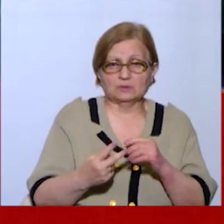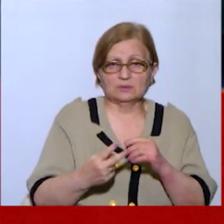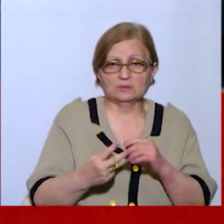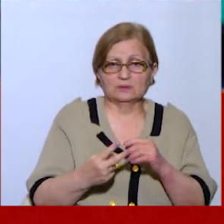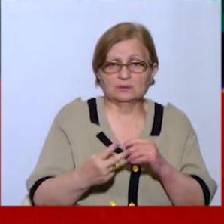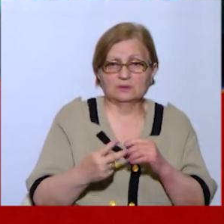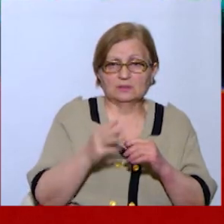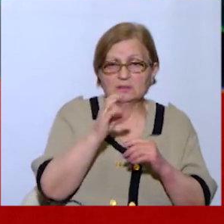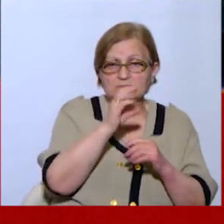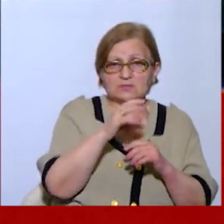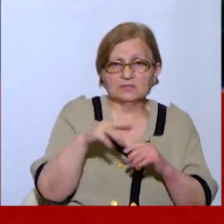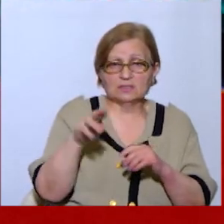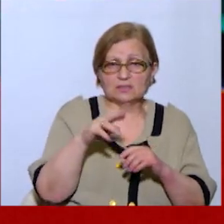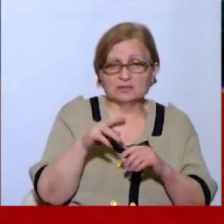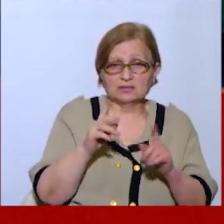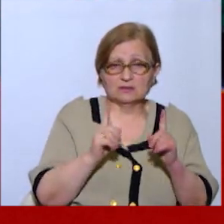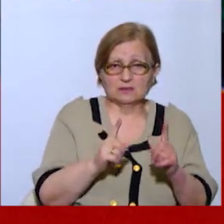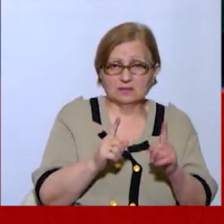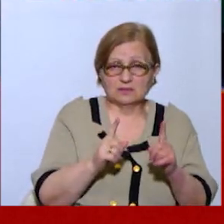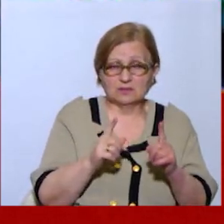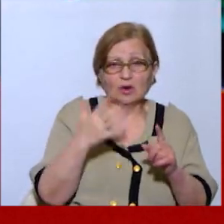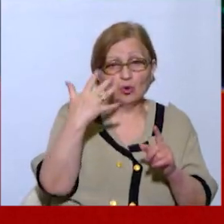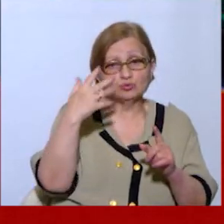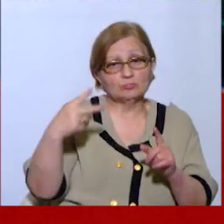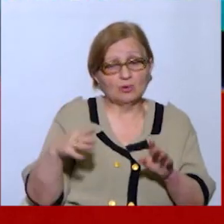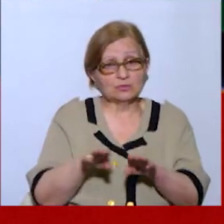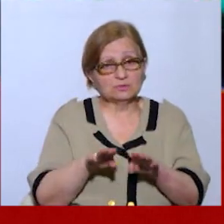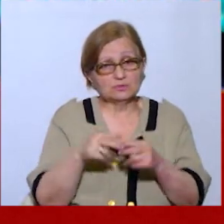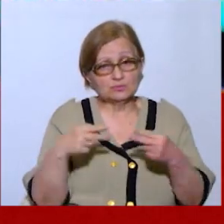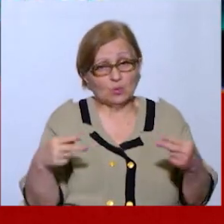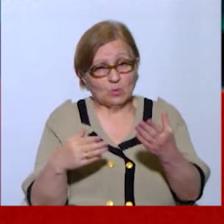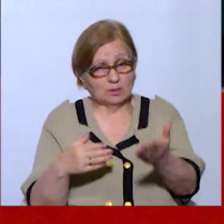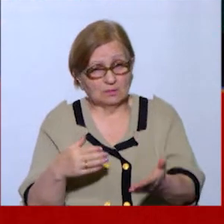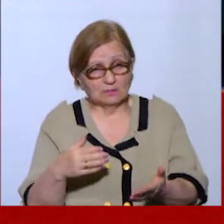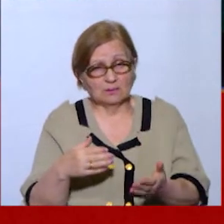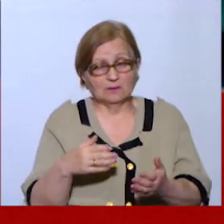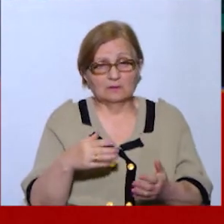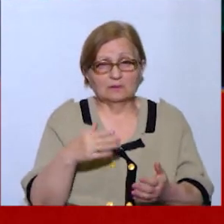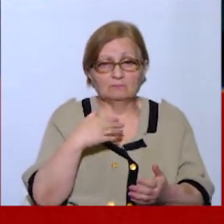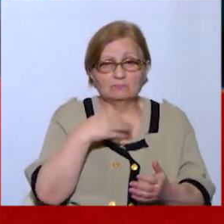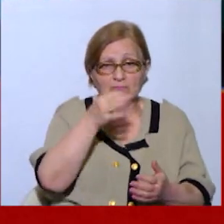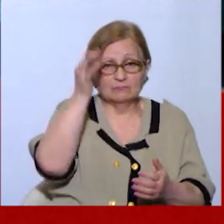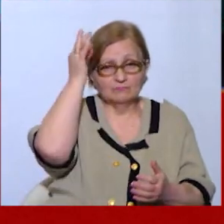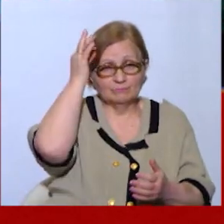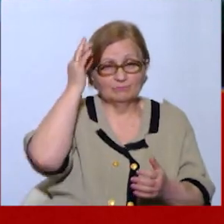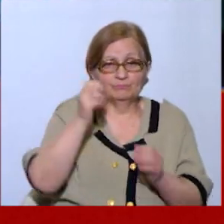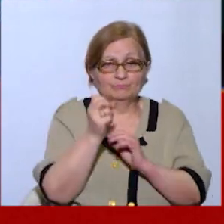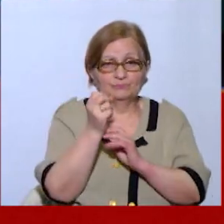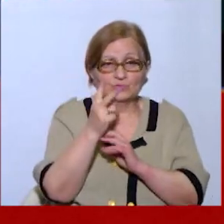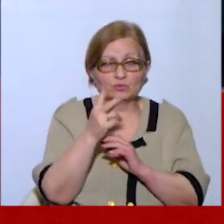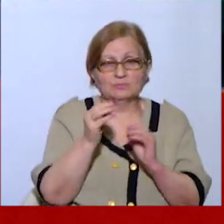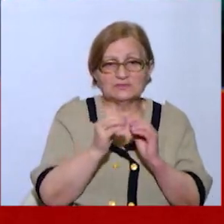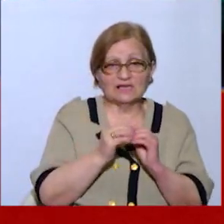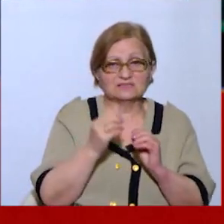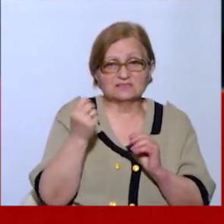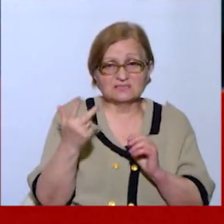ეს CD მონაკვეთი მიიღება 5/4 ტოლი. შეგახსენებთ რომ 12, 10, 13